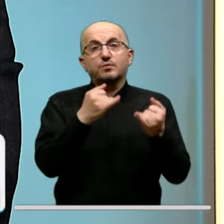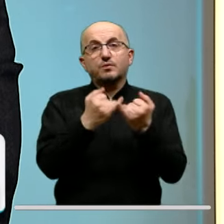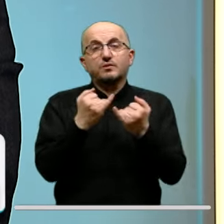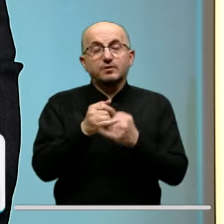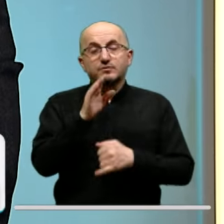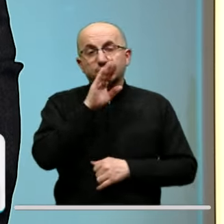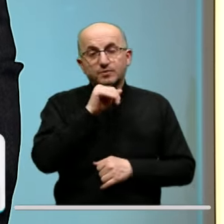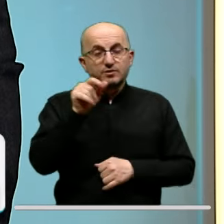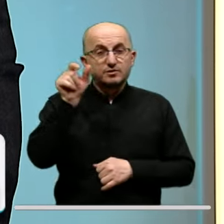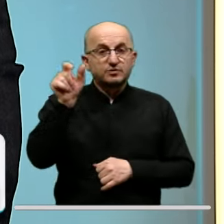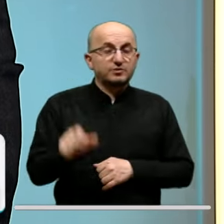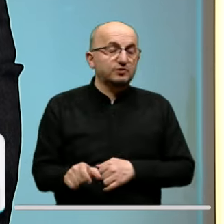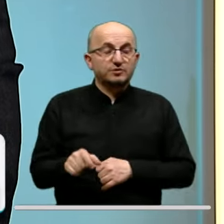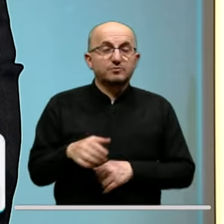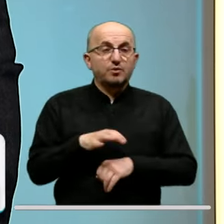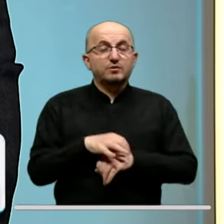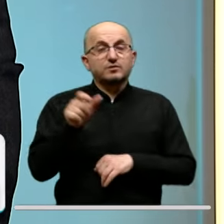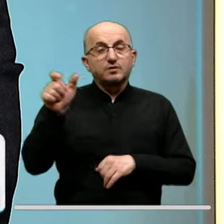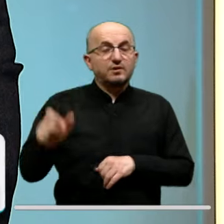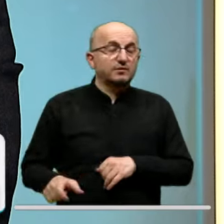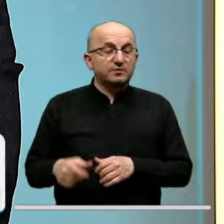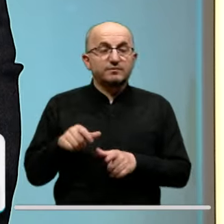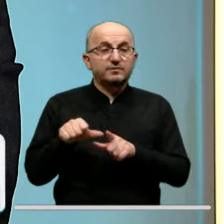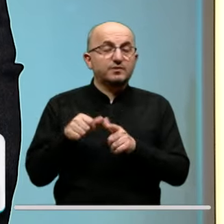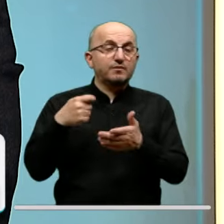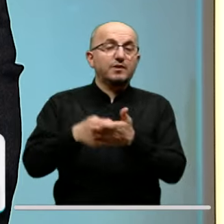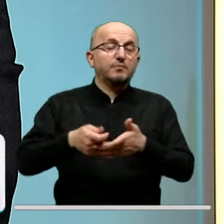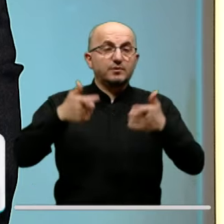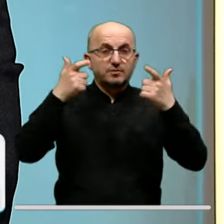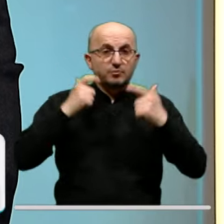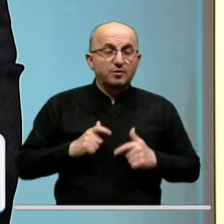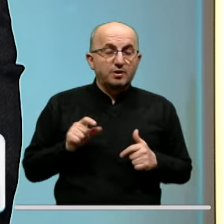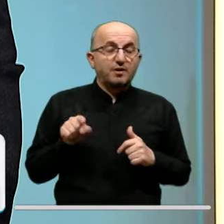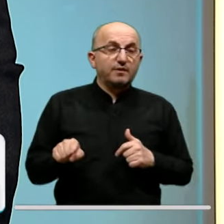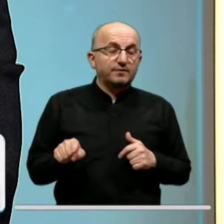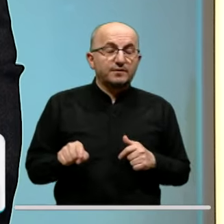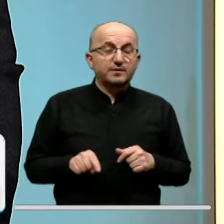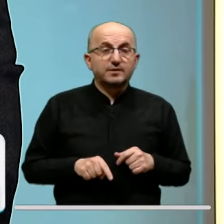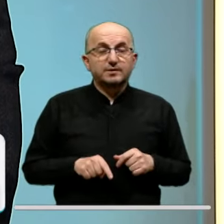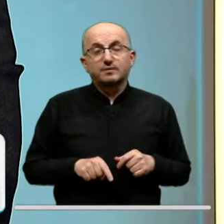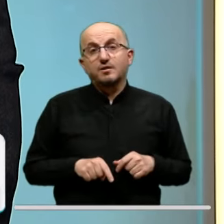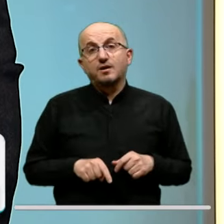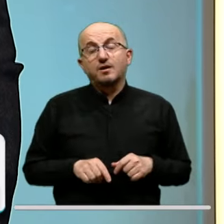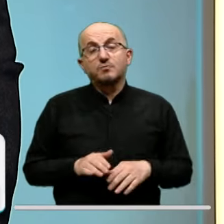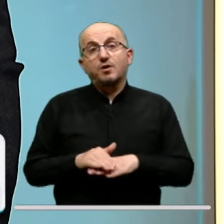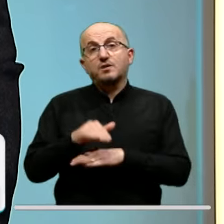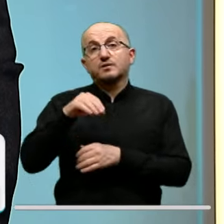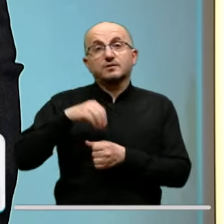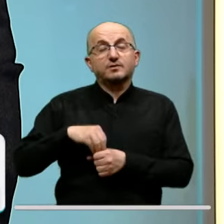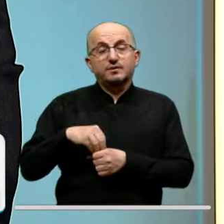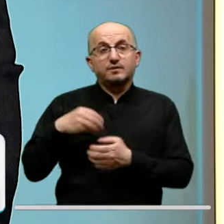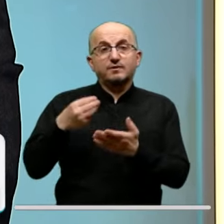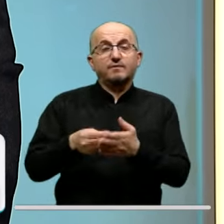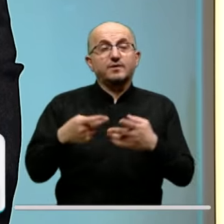yaşlı kişi veya bu hasta kardeşimiz fidye vermekle mükelleftir Eee bunu hali hayatındayken